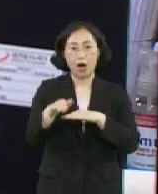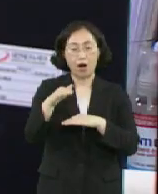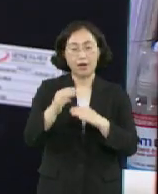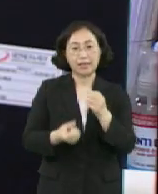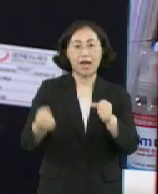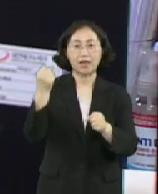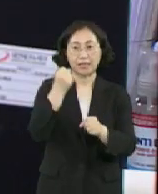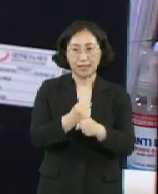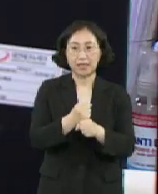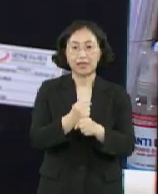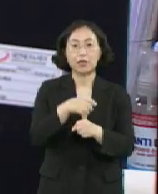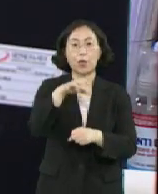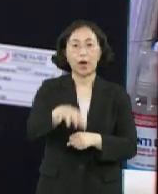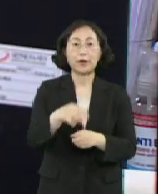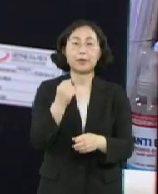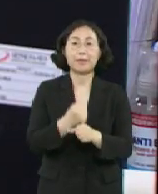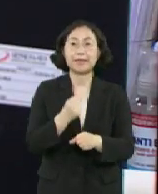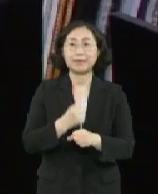공간으로 만들어 갑니다